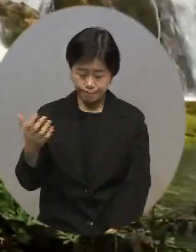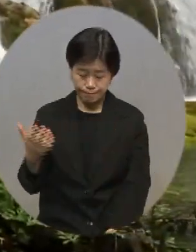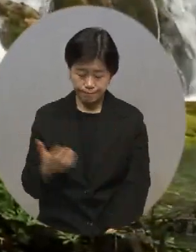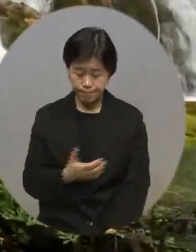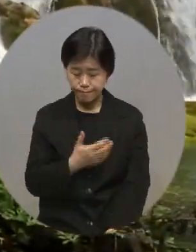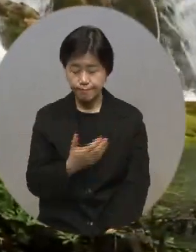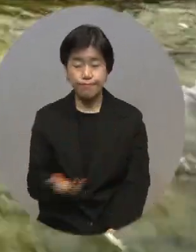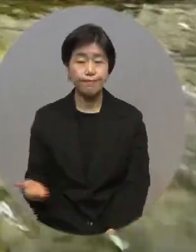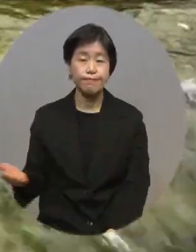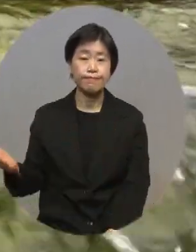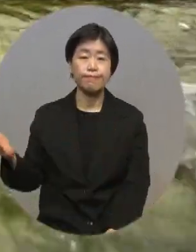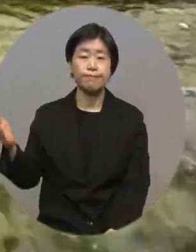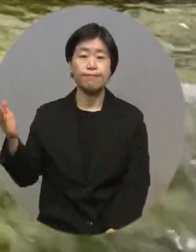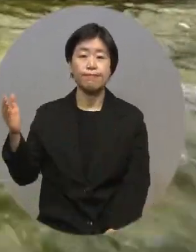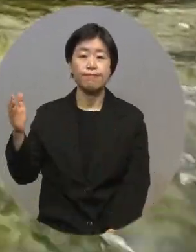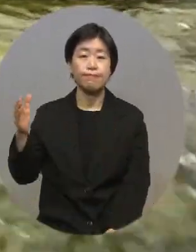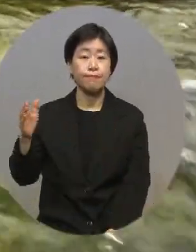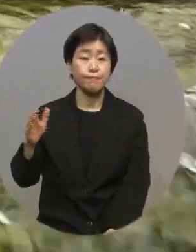하도